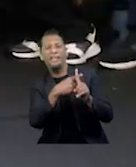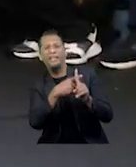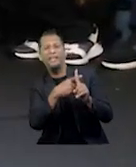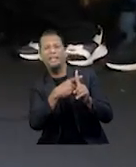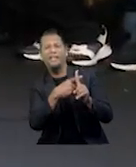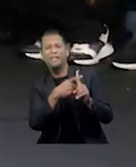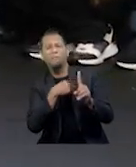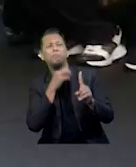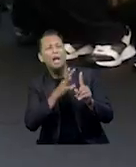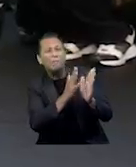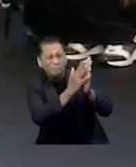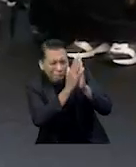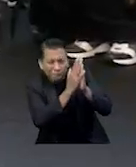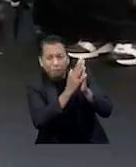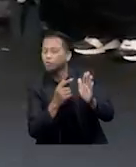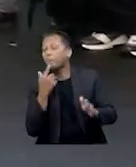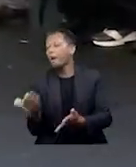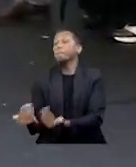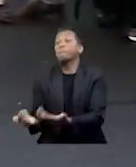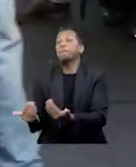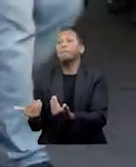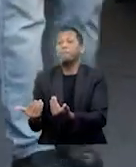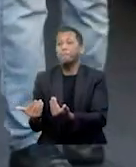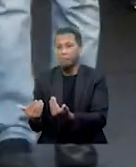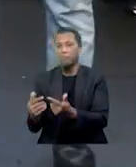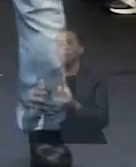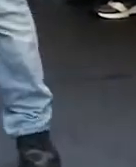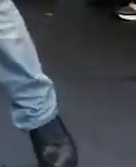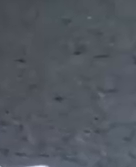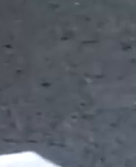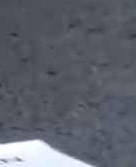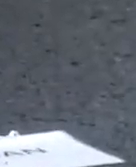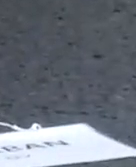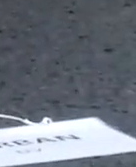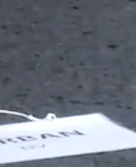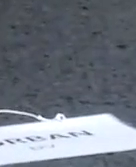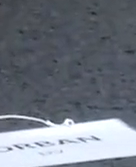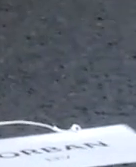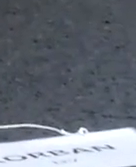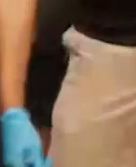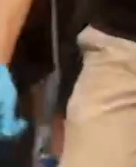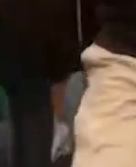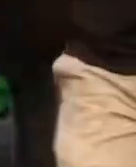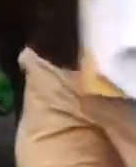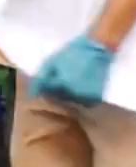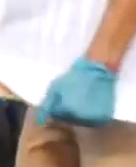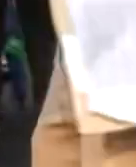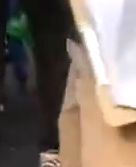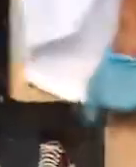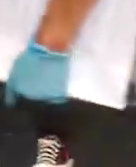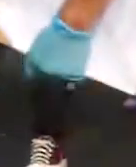David hingga pingsan. Kekejian Mario tak berhenti, penganiayaan dilakukan berkali-kali. Bahkan